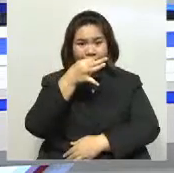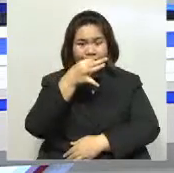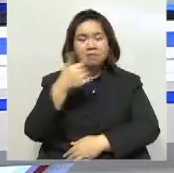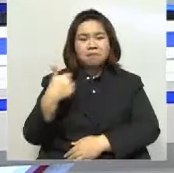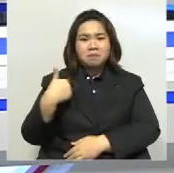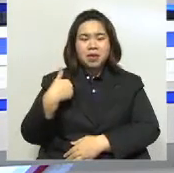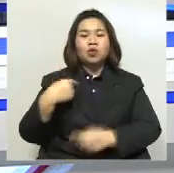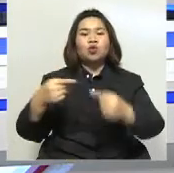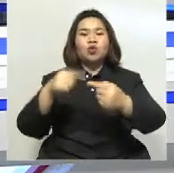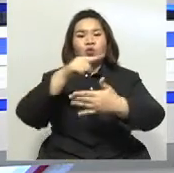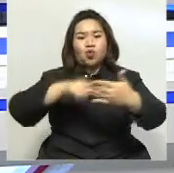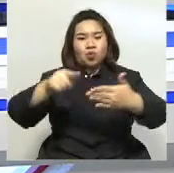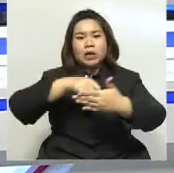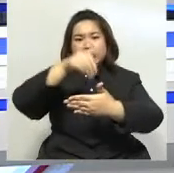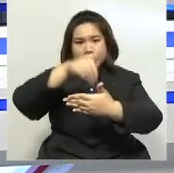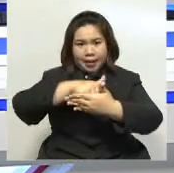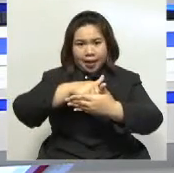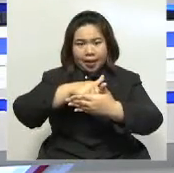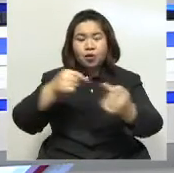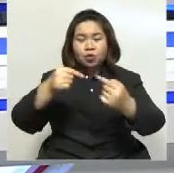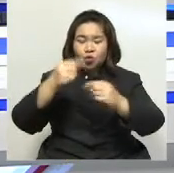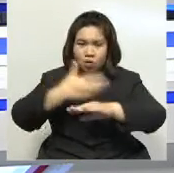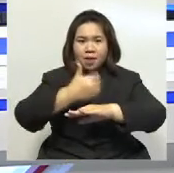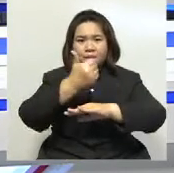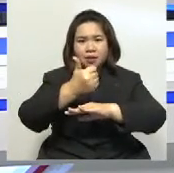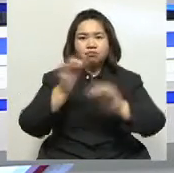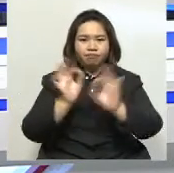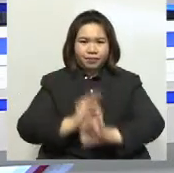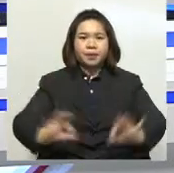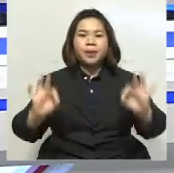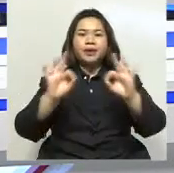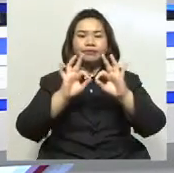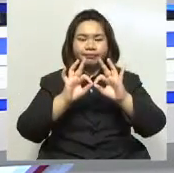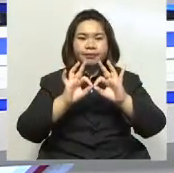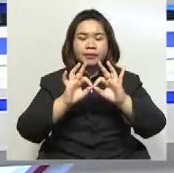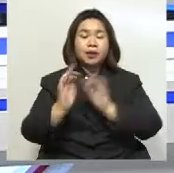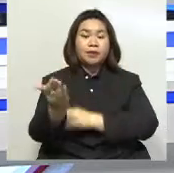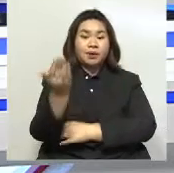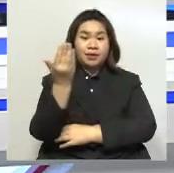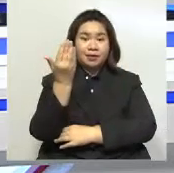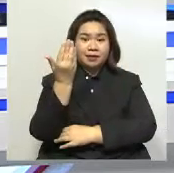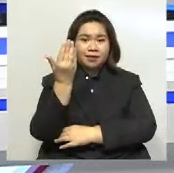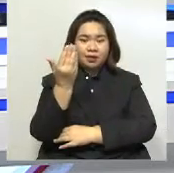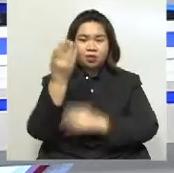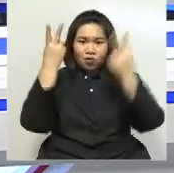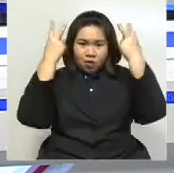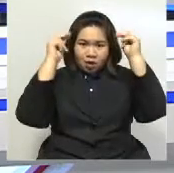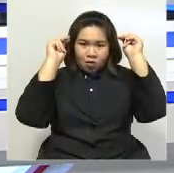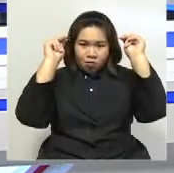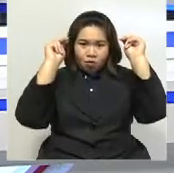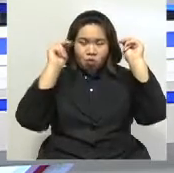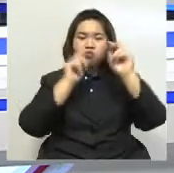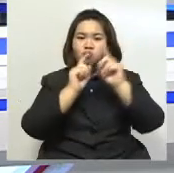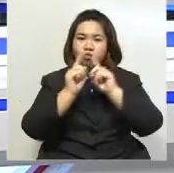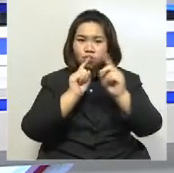การก้าวเข้าสู่เลือกตั้งการรับฟังประเด็นทางการเมืองก็ถือว่าเป็นสิ่งที่สำคัญเพราะว่าเมื่อช่วงเช้าที่ผ่านมาค่ะนายกรัฐมนตรี